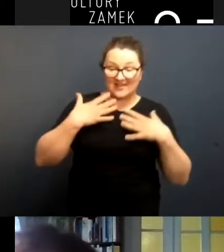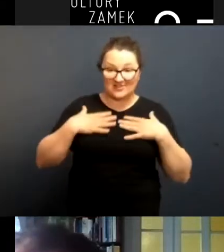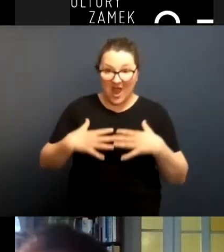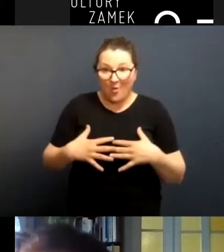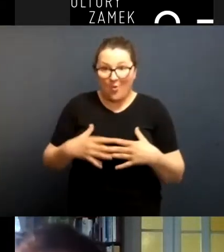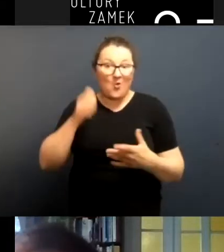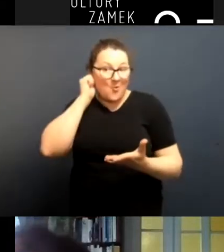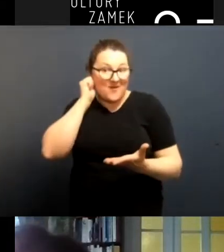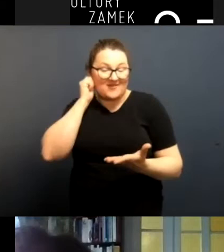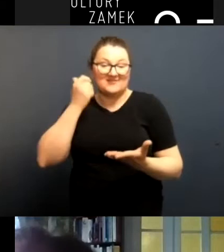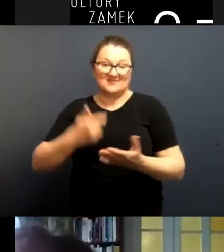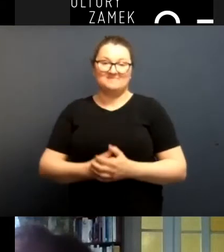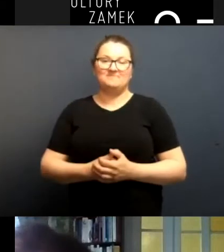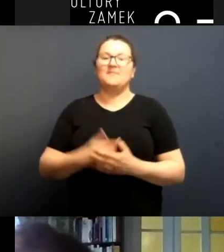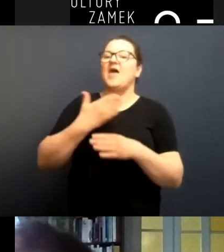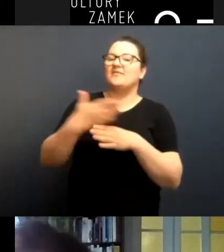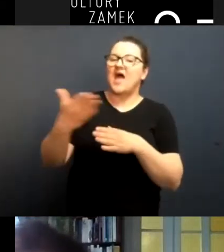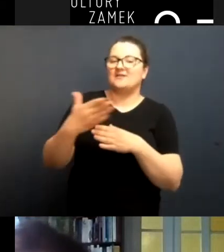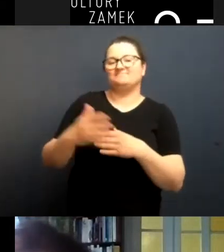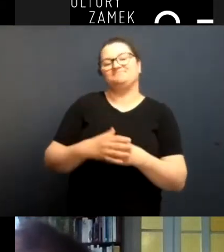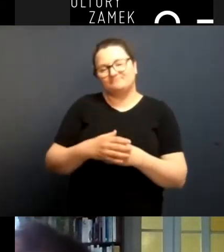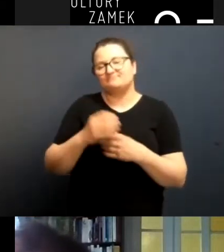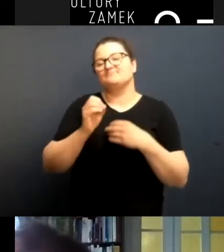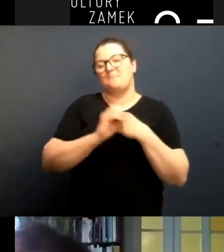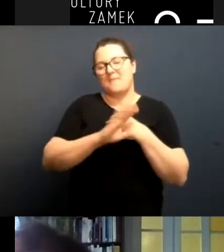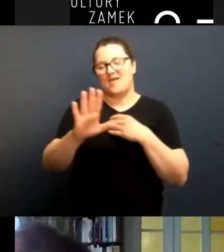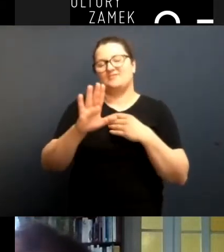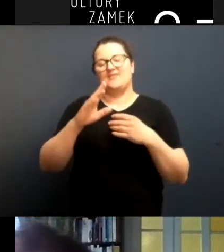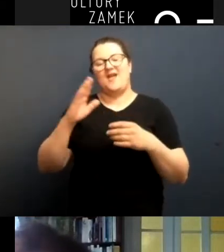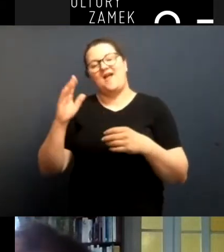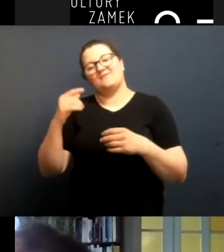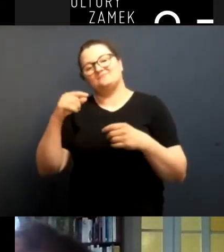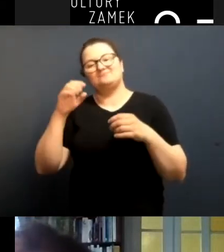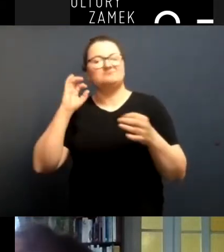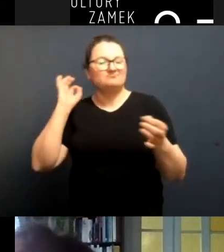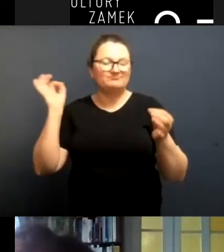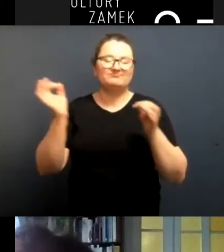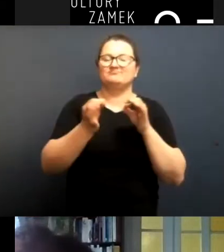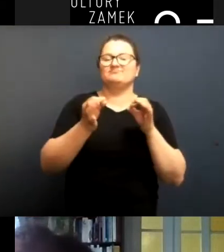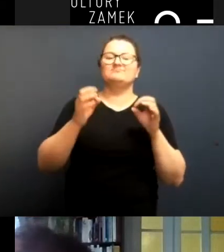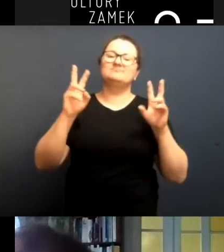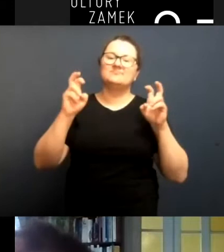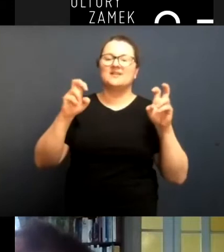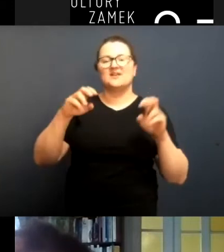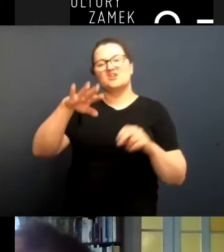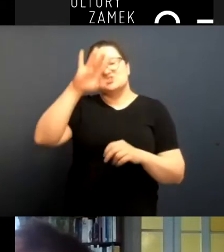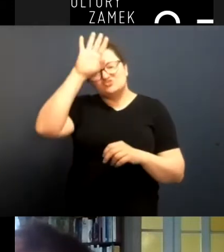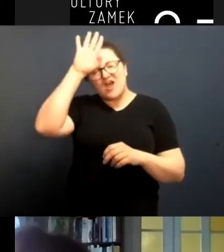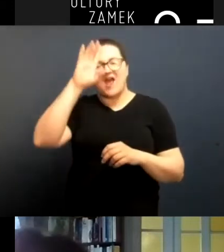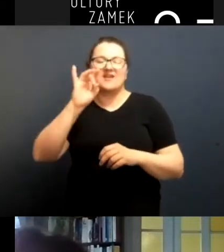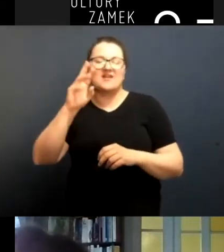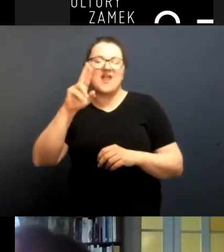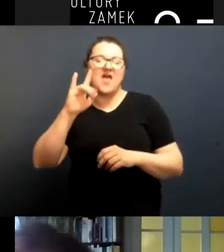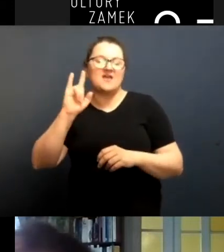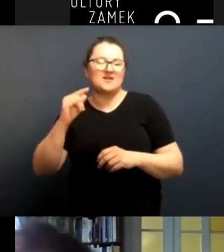kobiecego. Idąc dalej, show business i tzw. grey models, czyli kobiety,